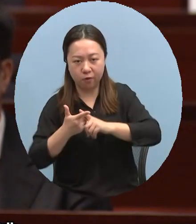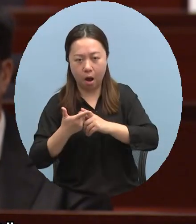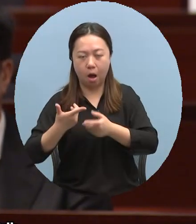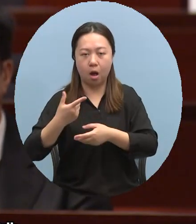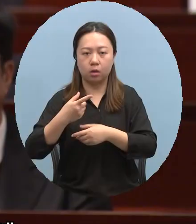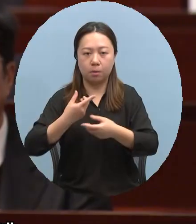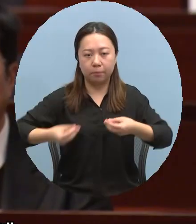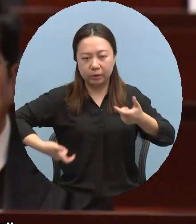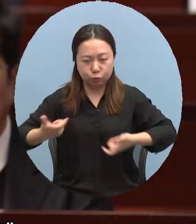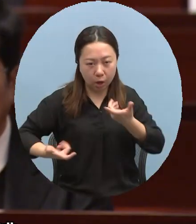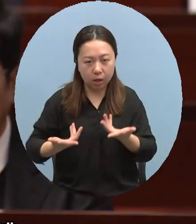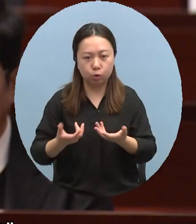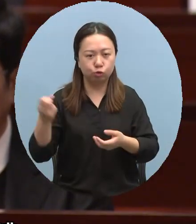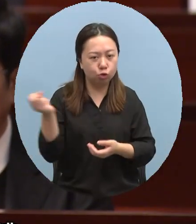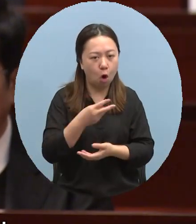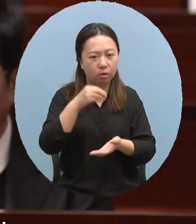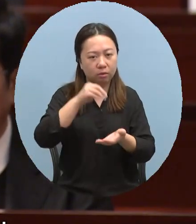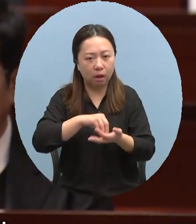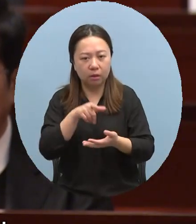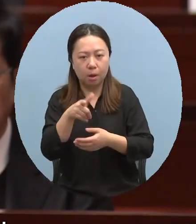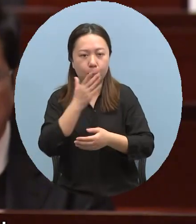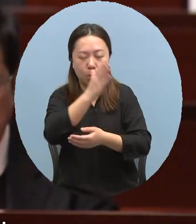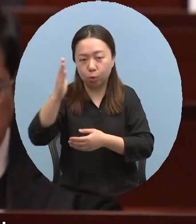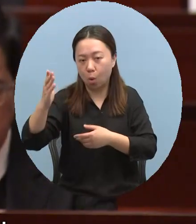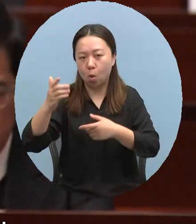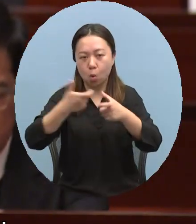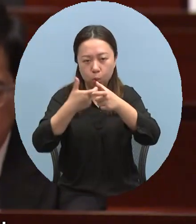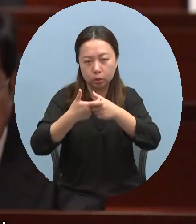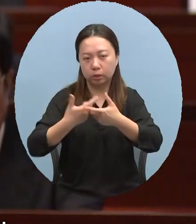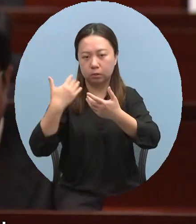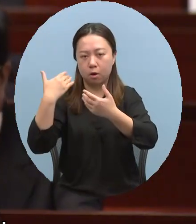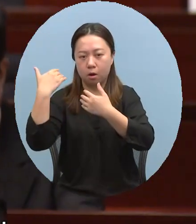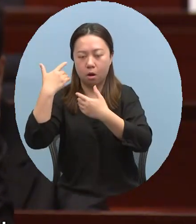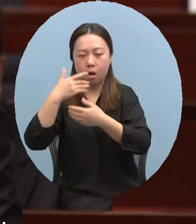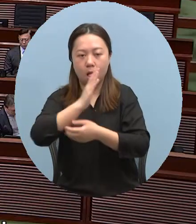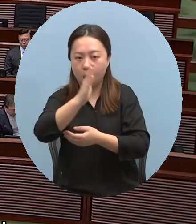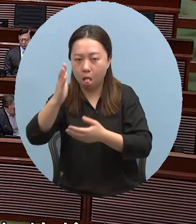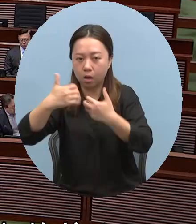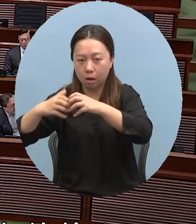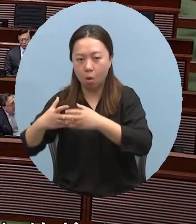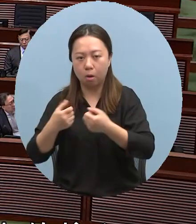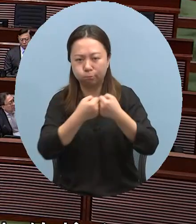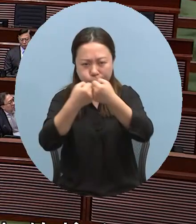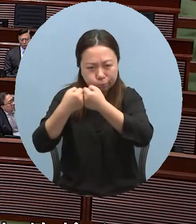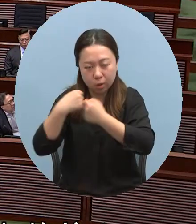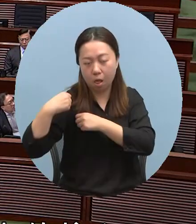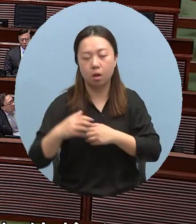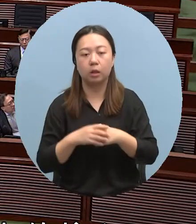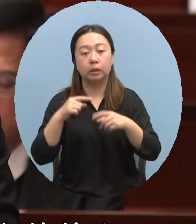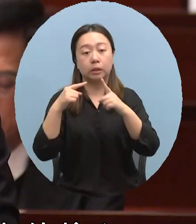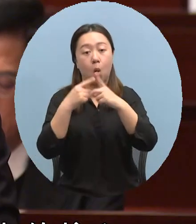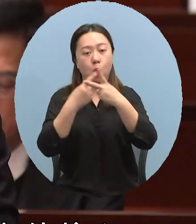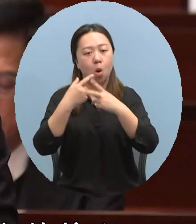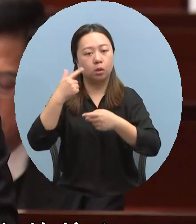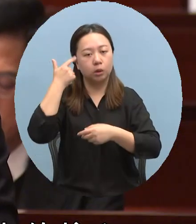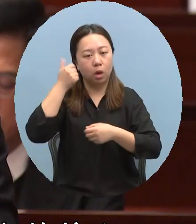重新定義不同經濟體、產業或者企業嘅核心競爭力。人工智能係加速培育新質